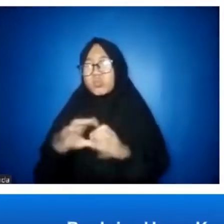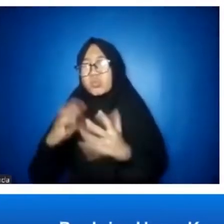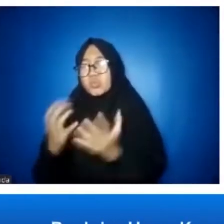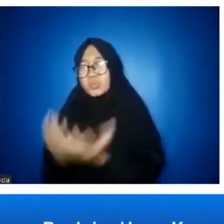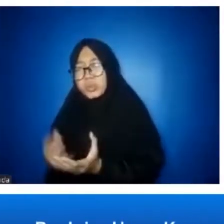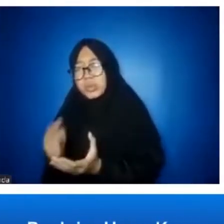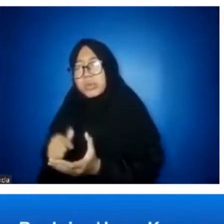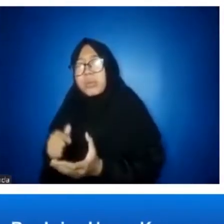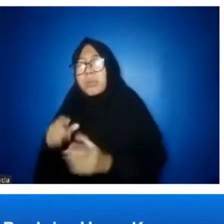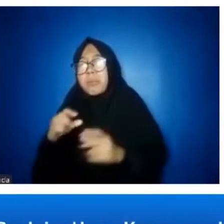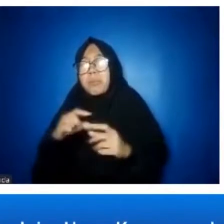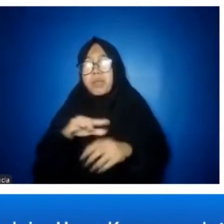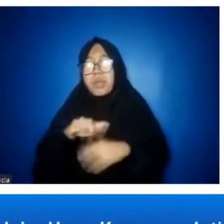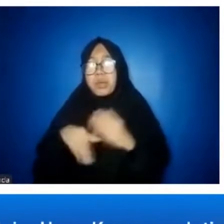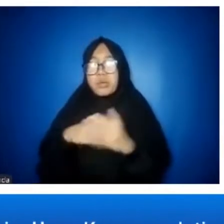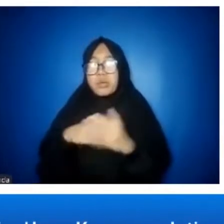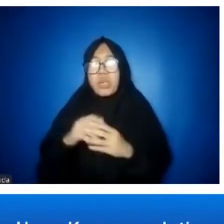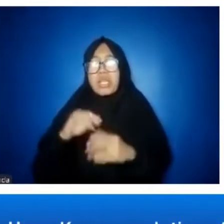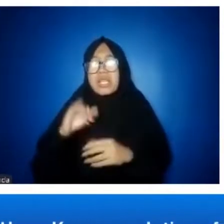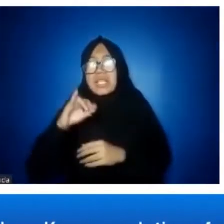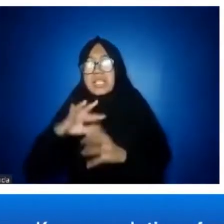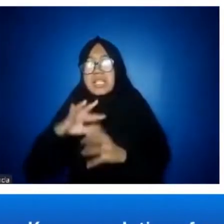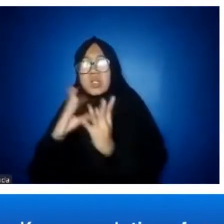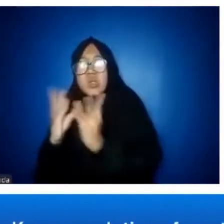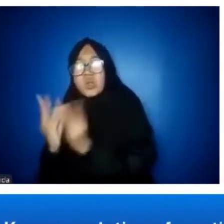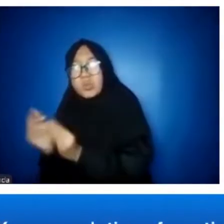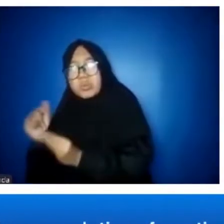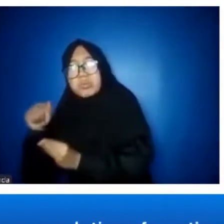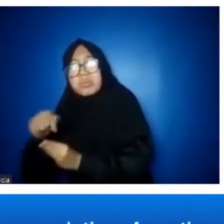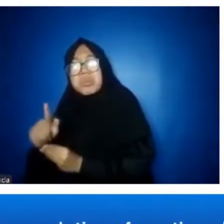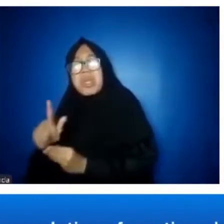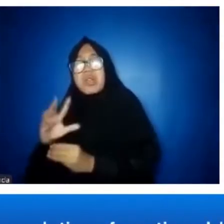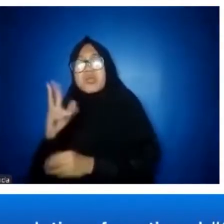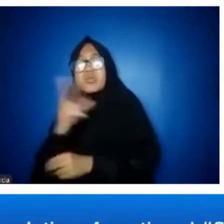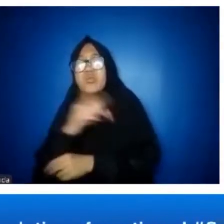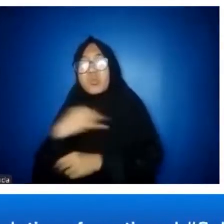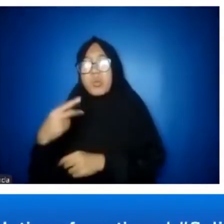boundaries, including countries, including